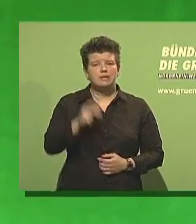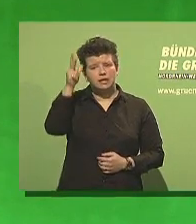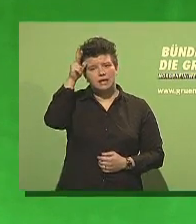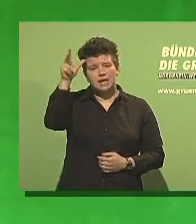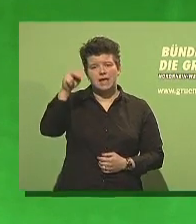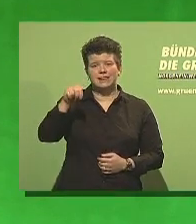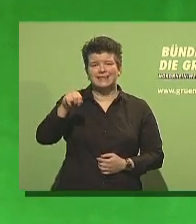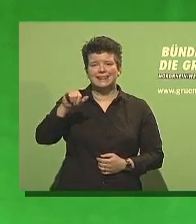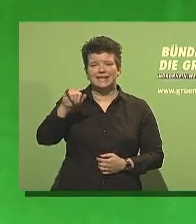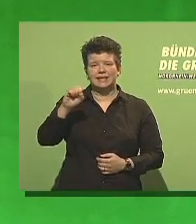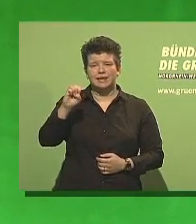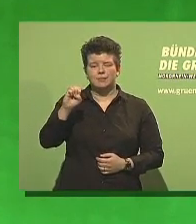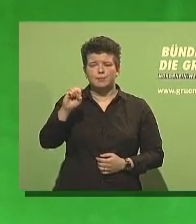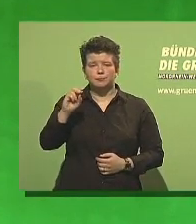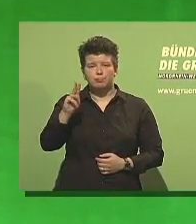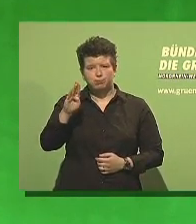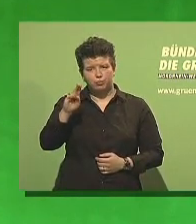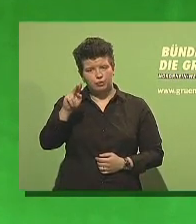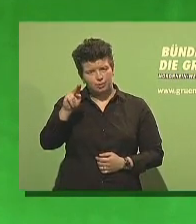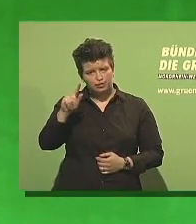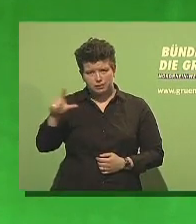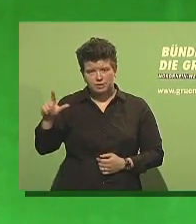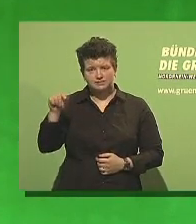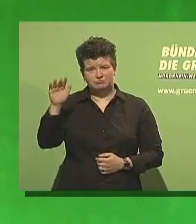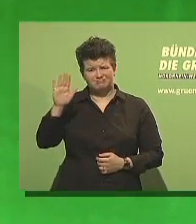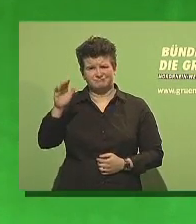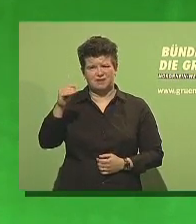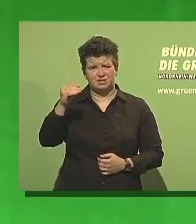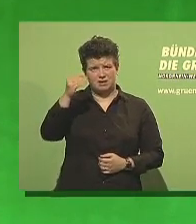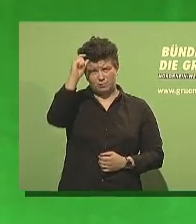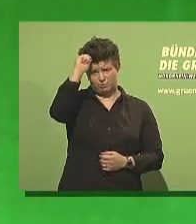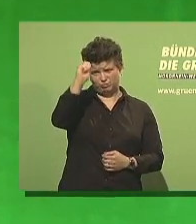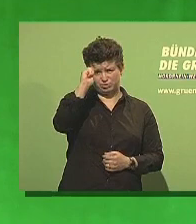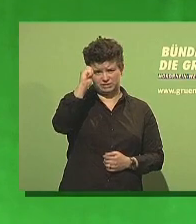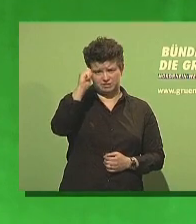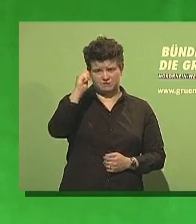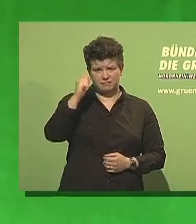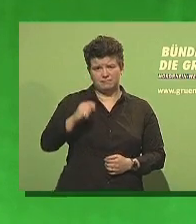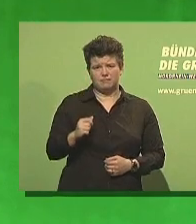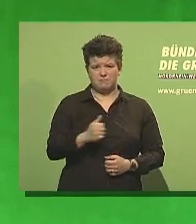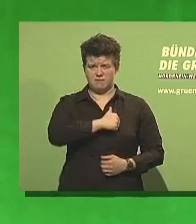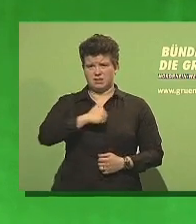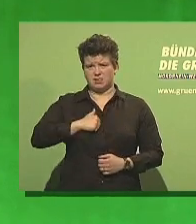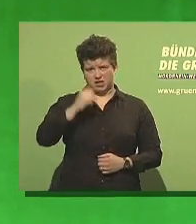Militärkäppi auftritt. Was für eine peinliche Instinktlosigkeit.